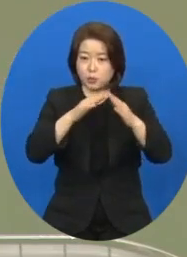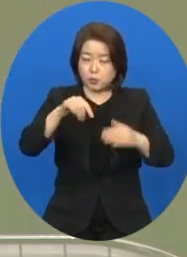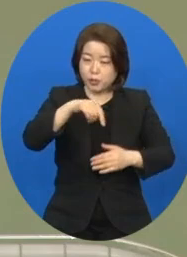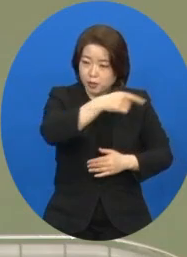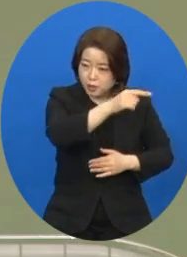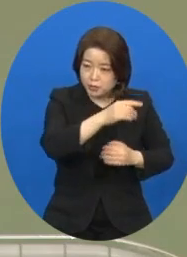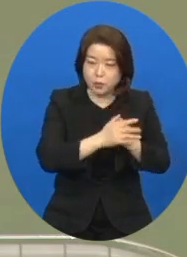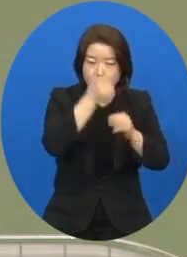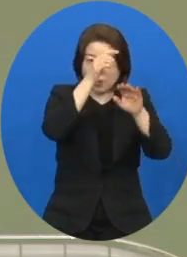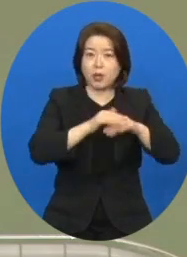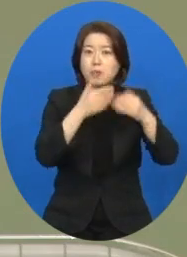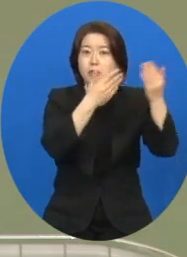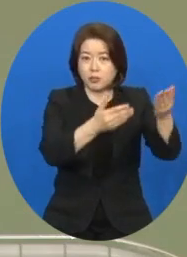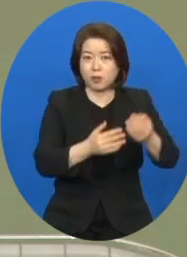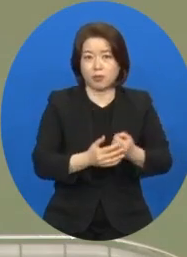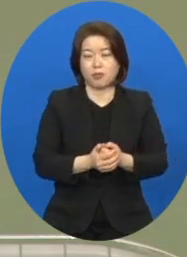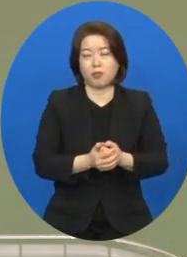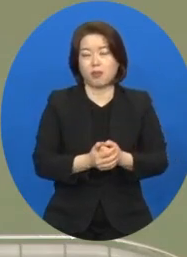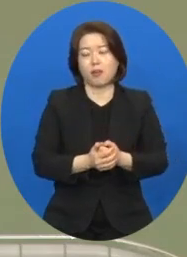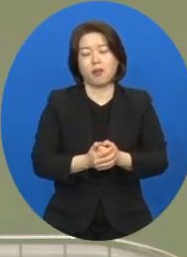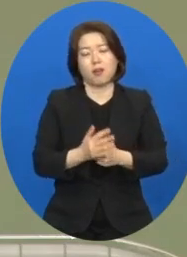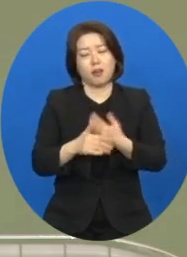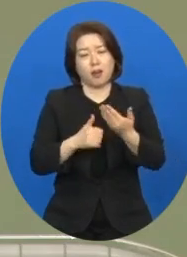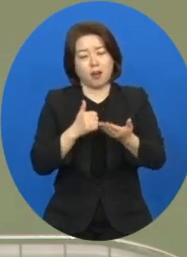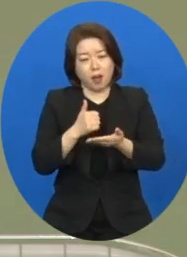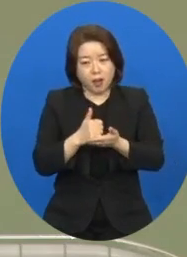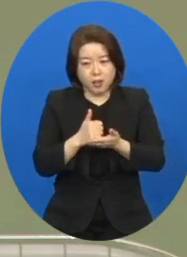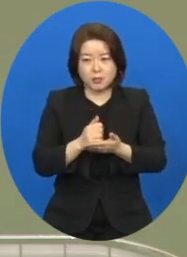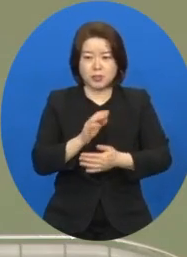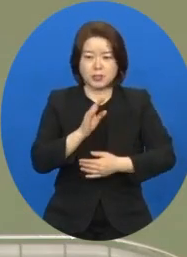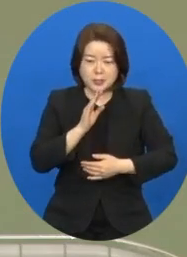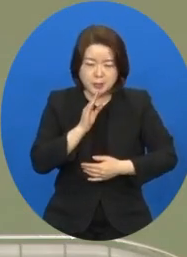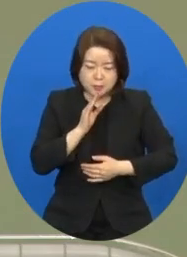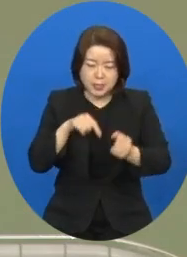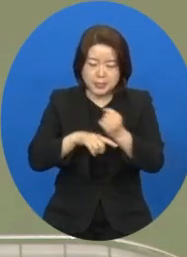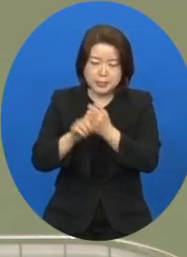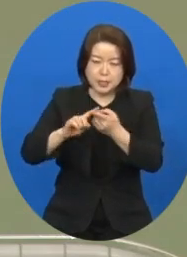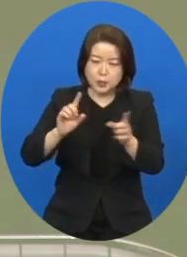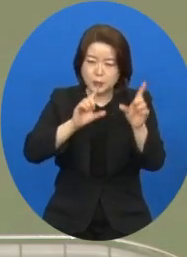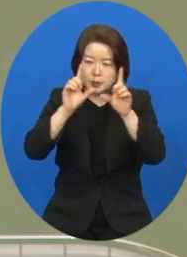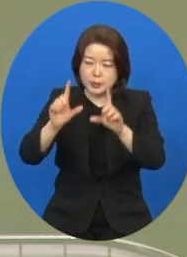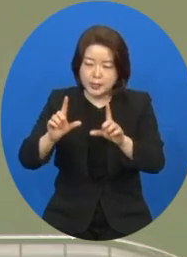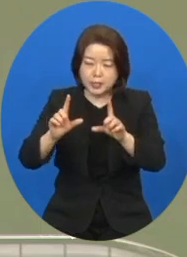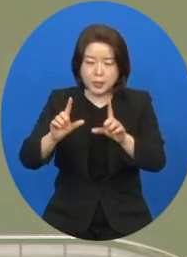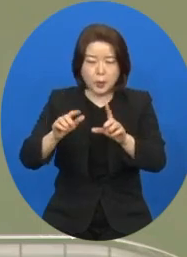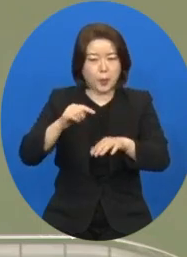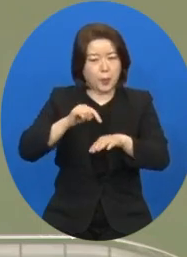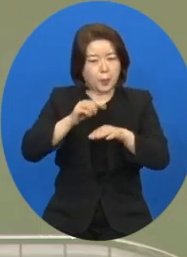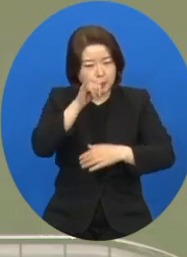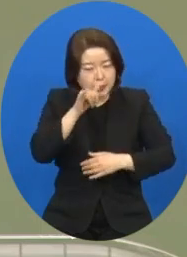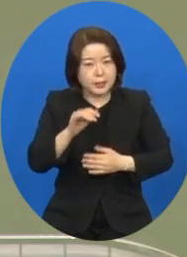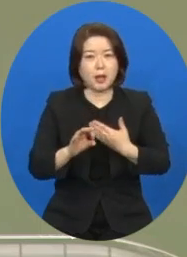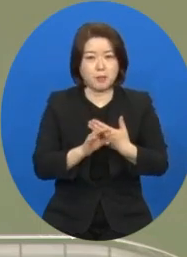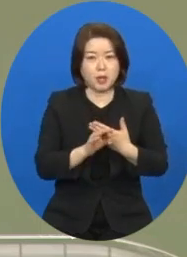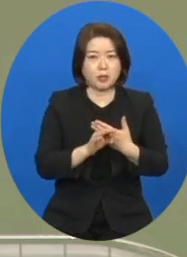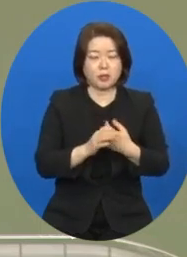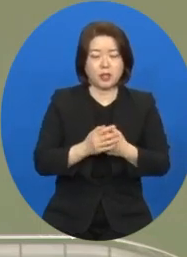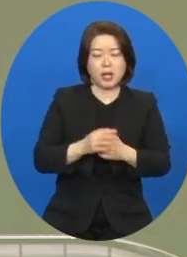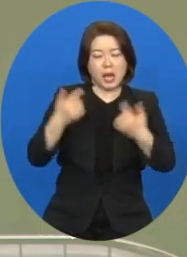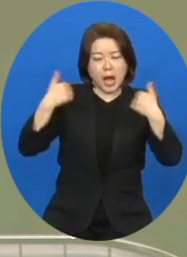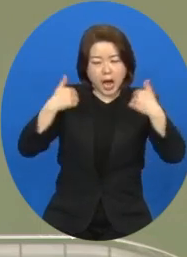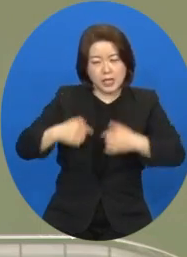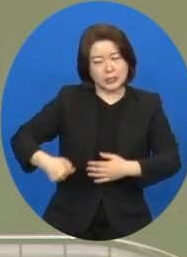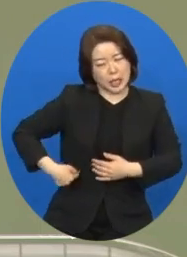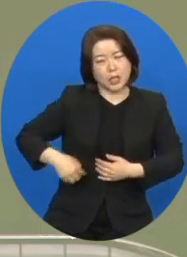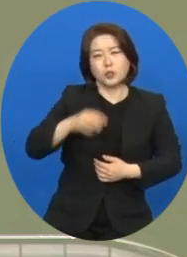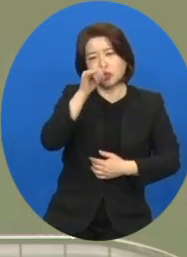정말 하나님의 뜻대로 따르려는 마음이 있었다면 그들은 계속 그 문제로 인해서 양심의 가책을